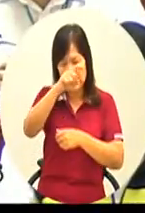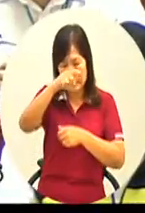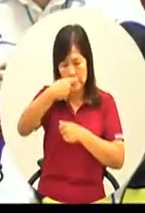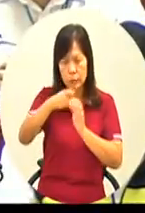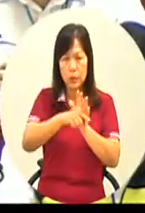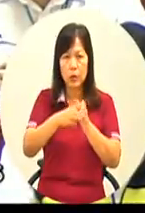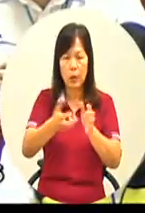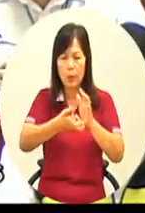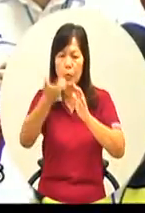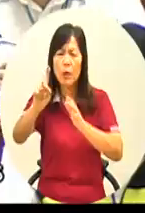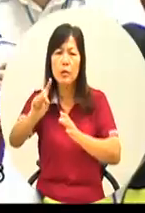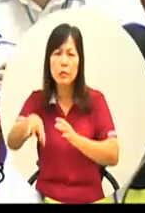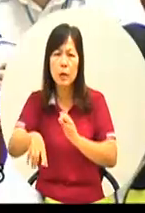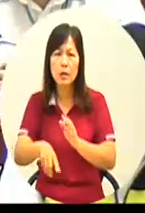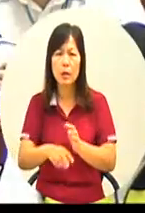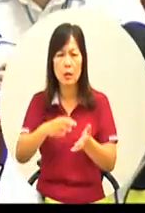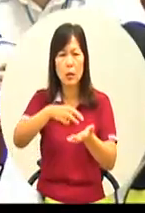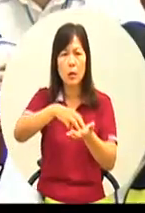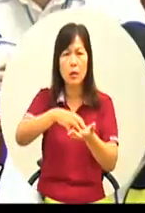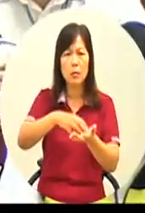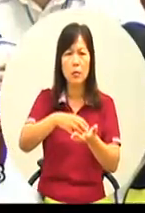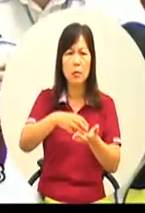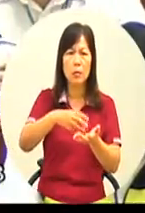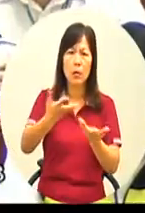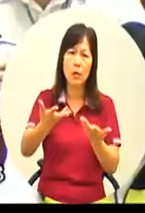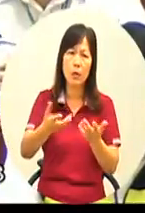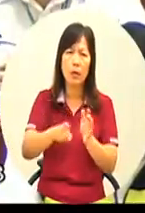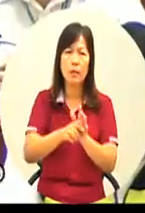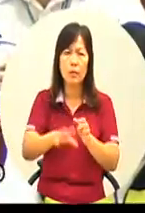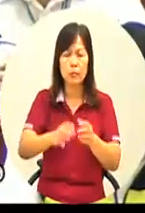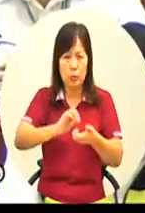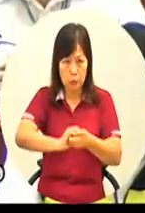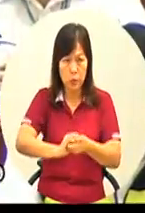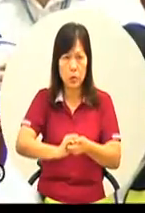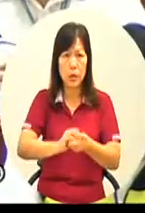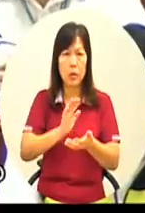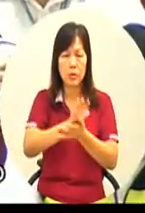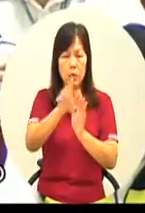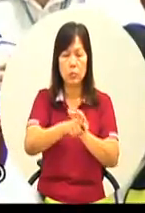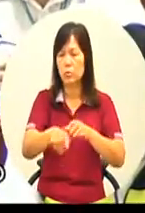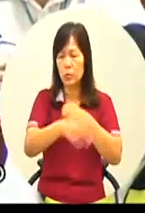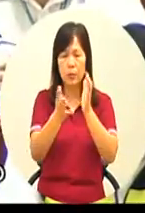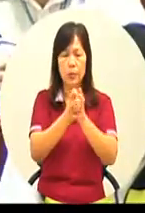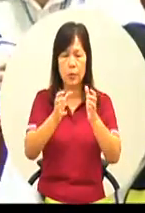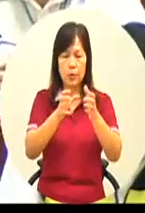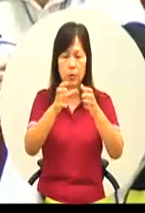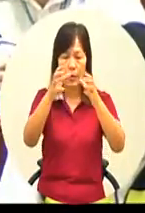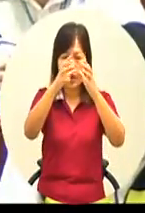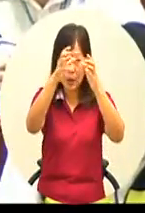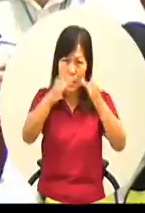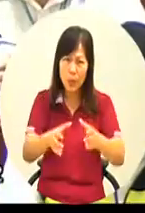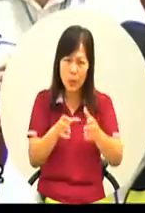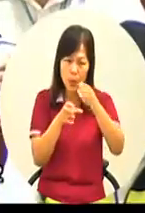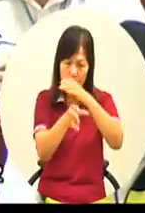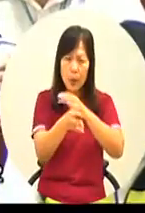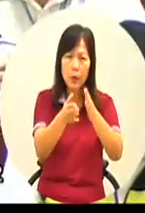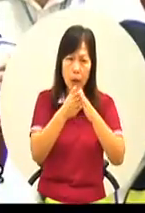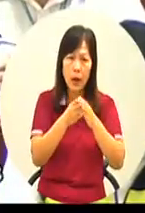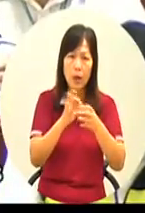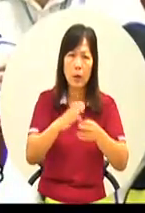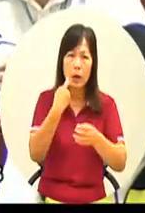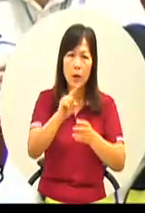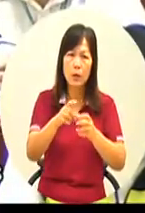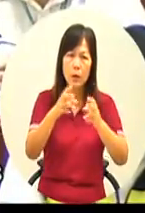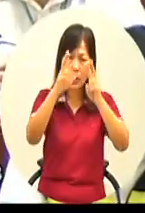退啦，要衰退啦， 拍点紧无？啊，阮家己取决了，阮就是拢进他。 啊，进塔对啦，啊，进塔对，阿爸有